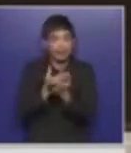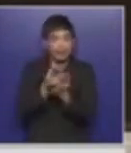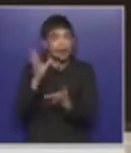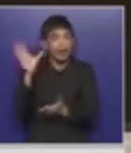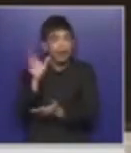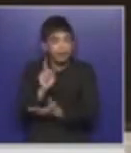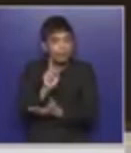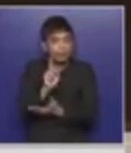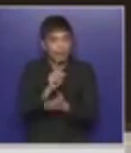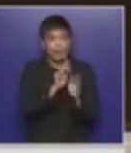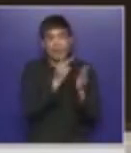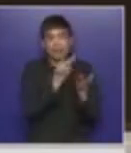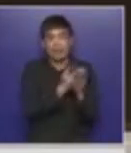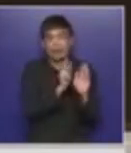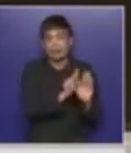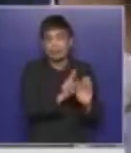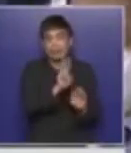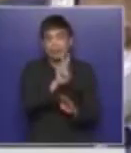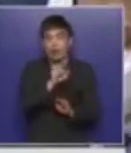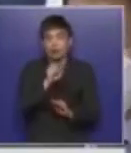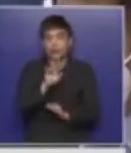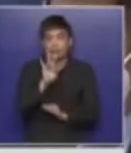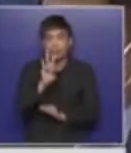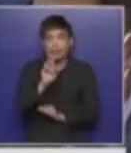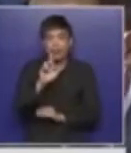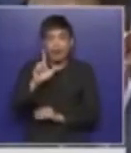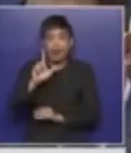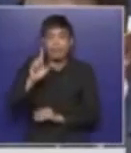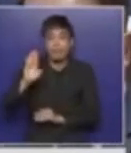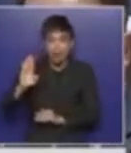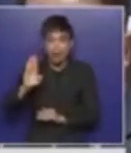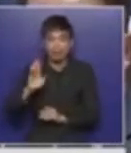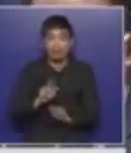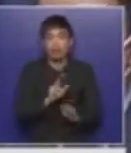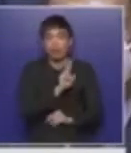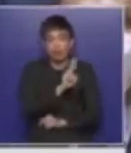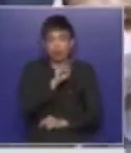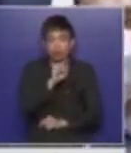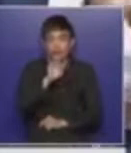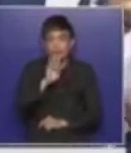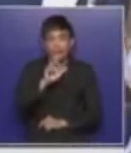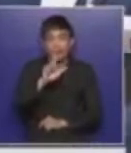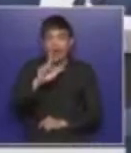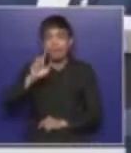ล้านบาทเนี่ยมาจากรายได้สุทธินะครับที่จะมีการจัดเก็บเนี่ย2.6 7ล้านบาทได้ 2.6 7